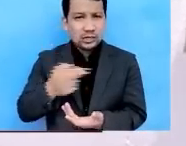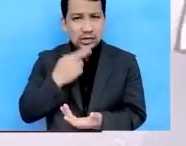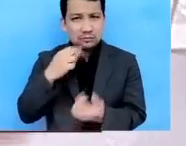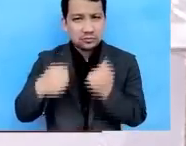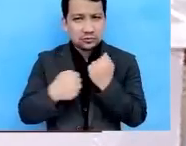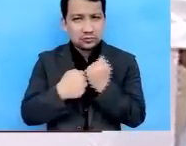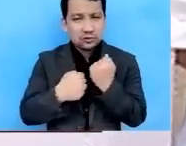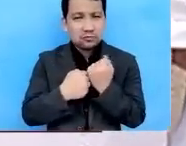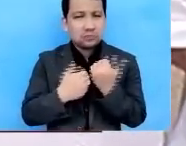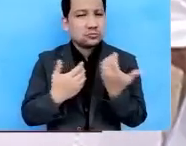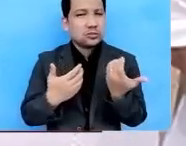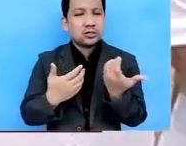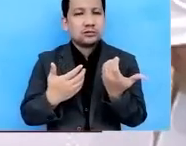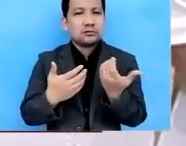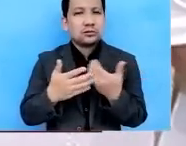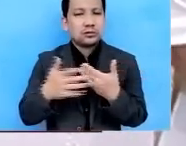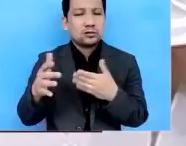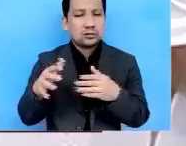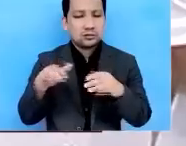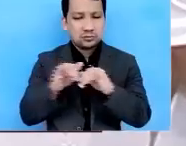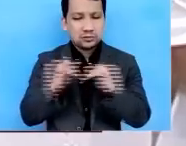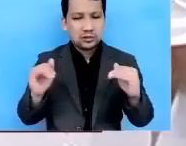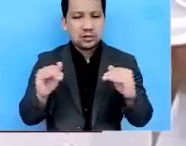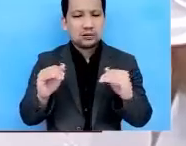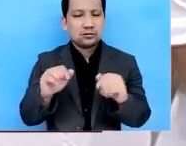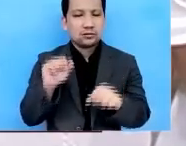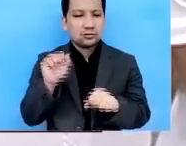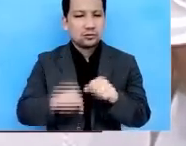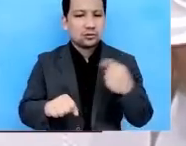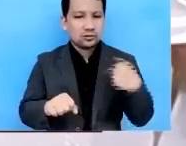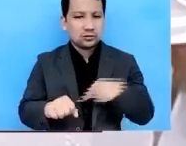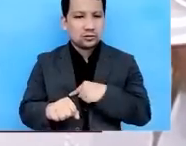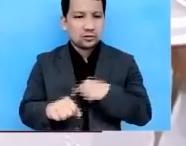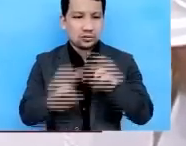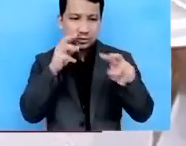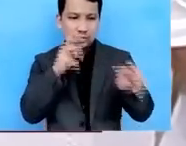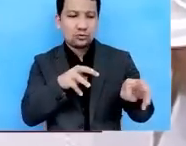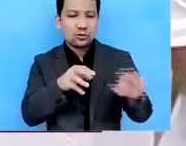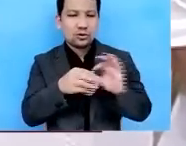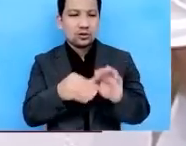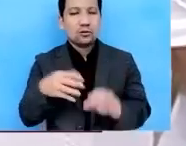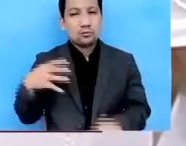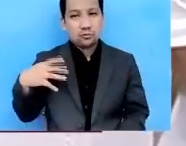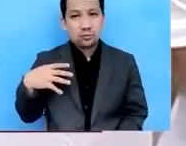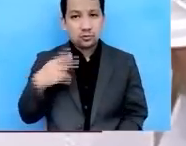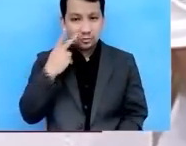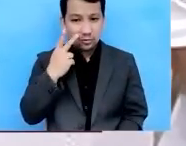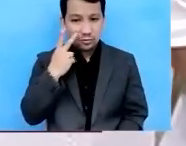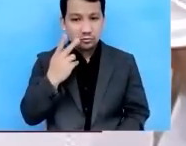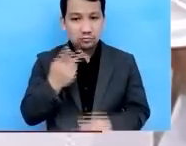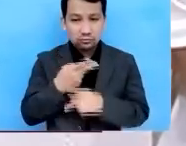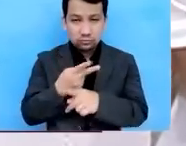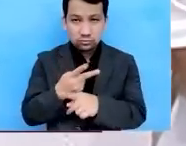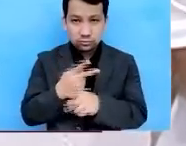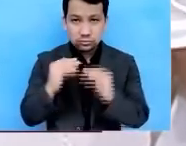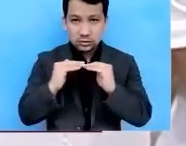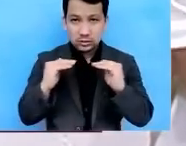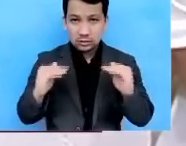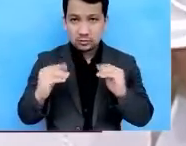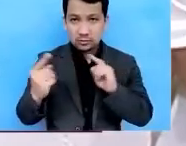because nga magkasabay-sabayan. So we are watching and waiting to see at what the production levels are going to be